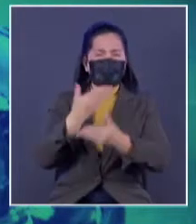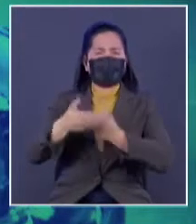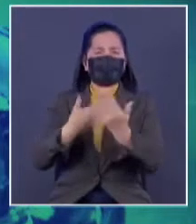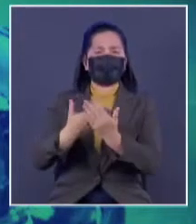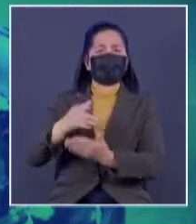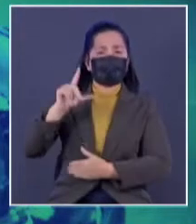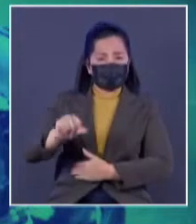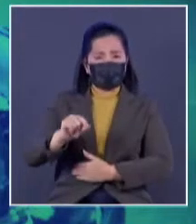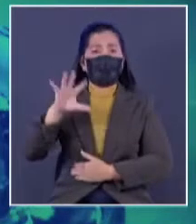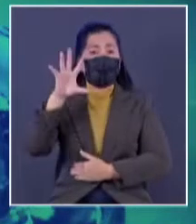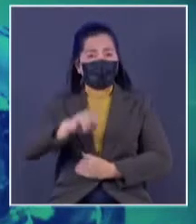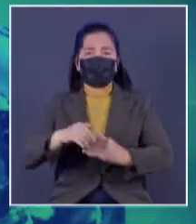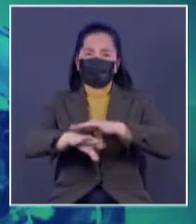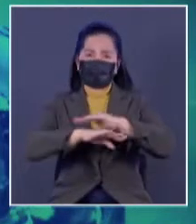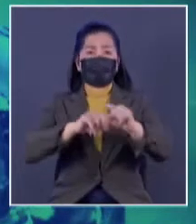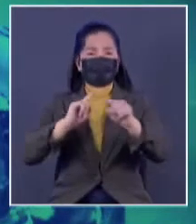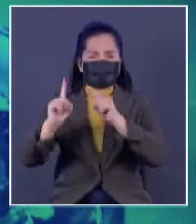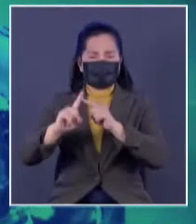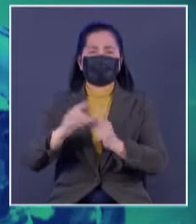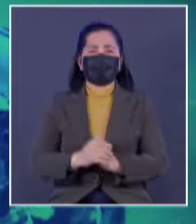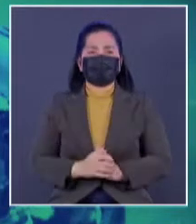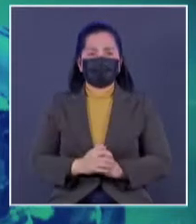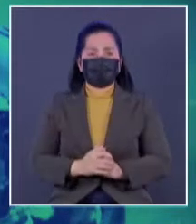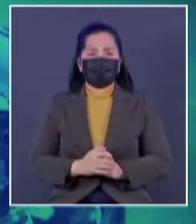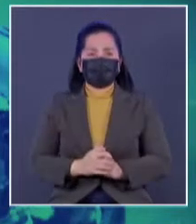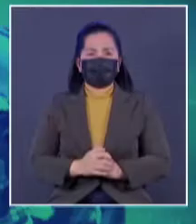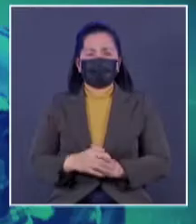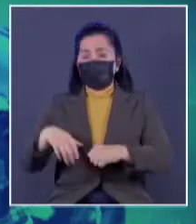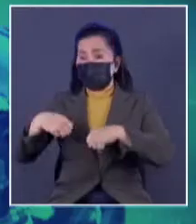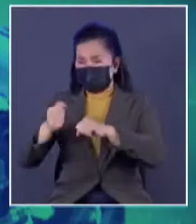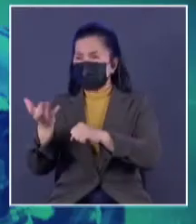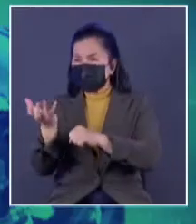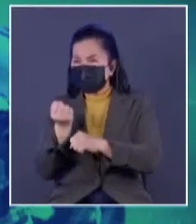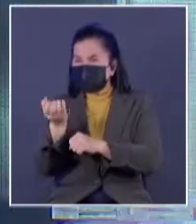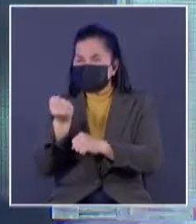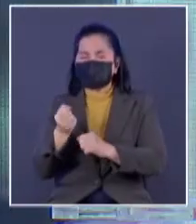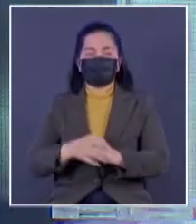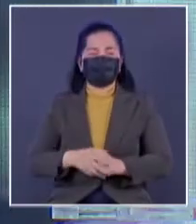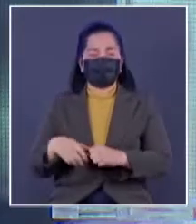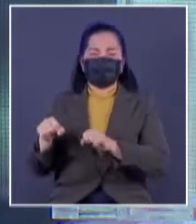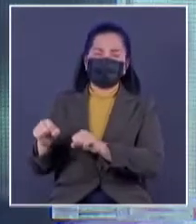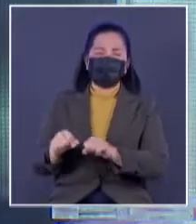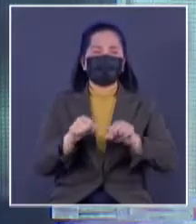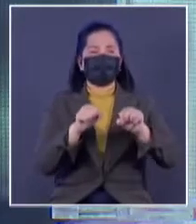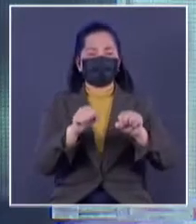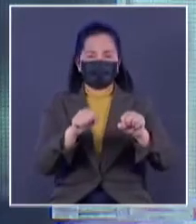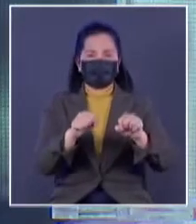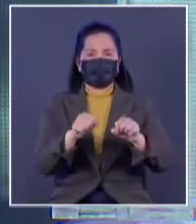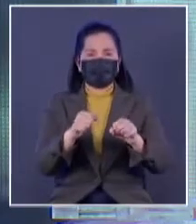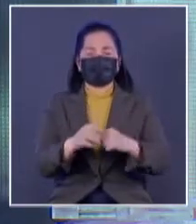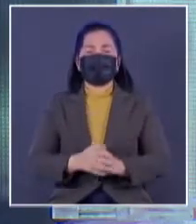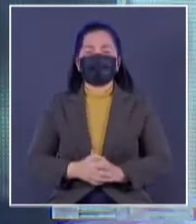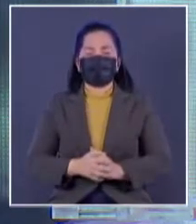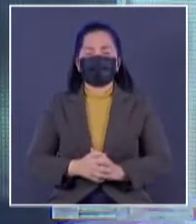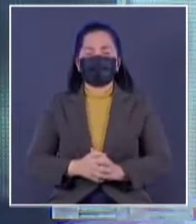หลักฐานใดๆก็ตามจากที่บ้านไม่ได้เอามาด้วยก็จะยืมรถของร้านซ่อมเนี่ยไปยืมรถไปไม่พอได้เงินบางส่วนค่ามัดจำไปด้ว